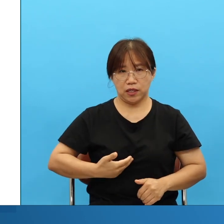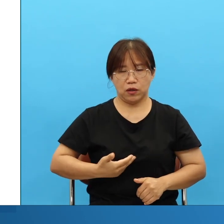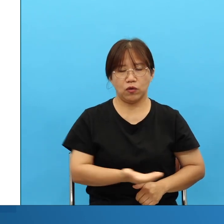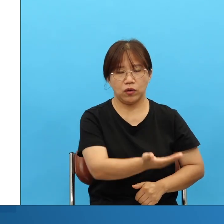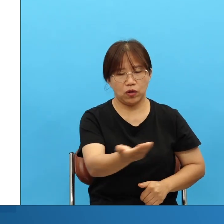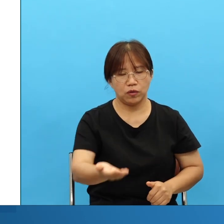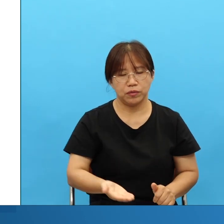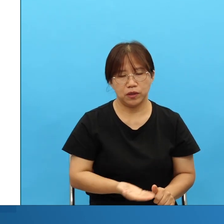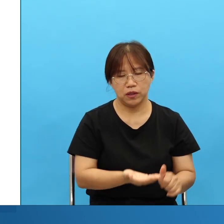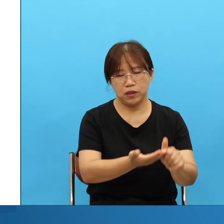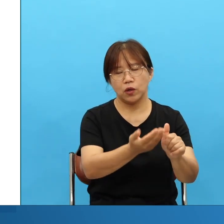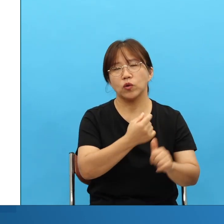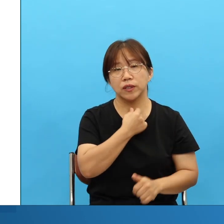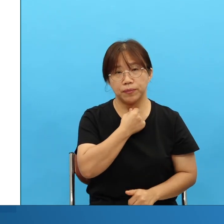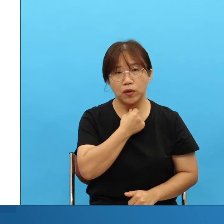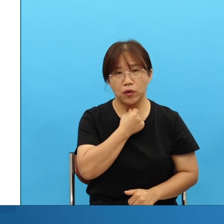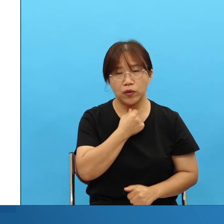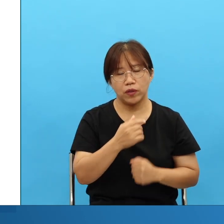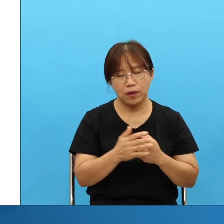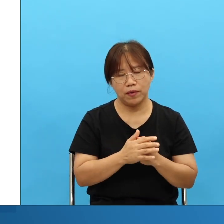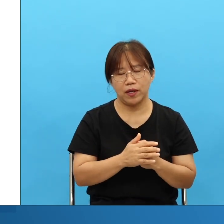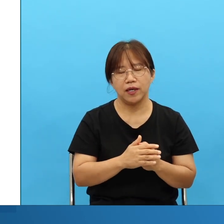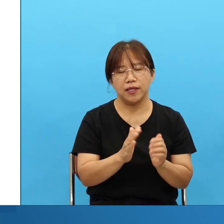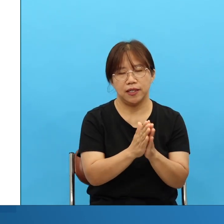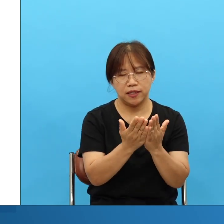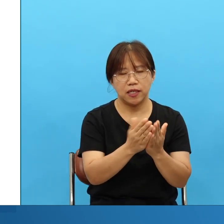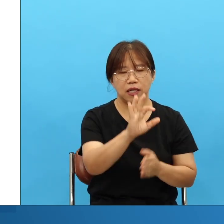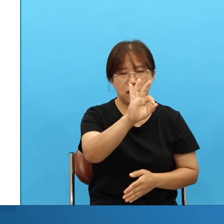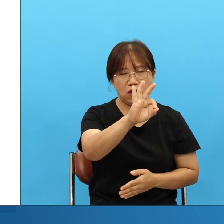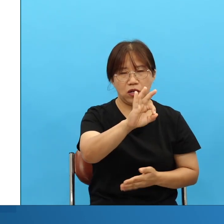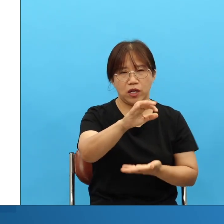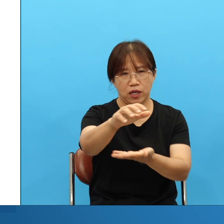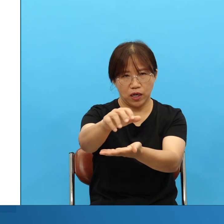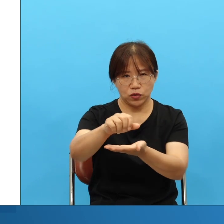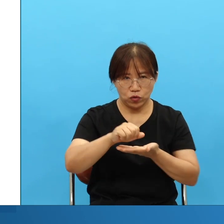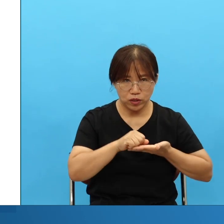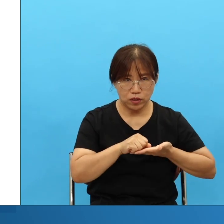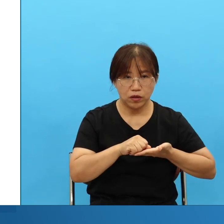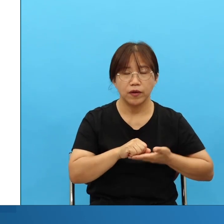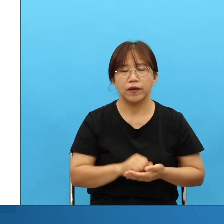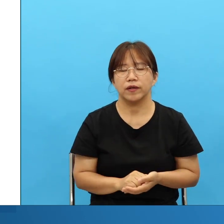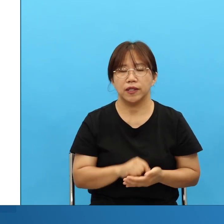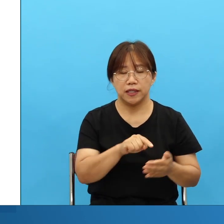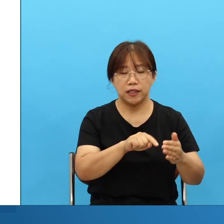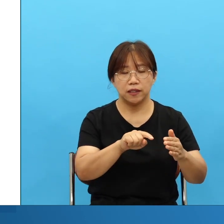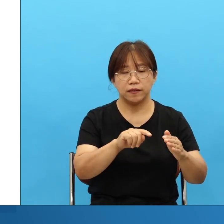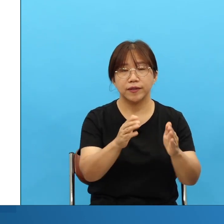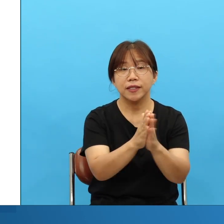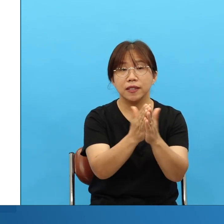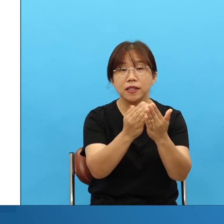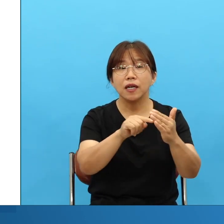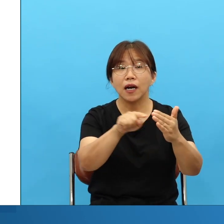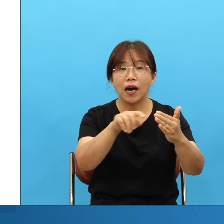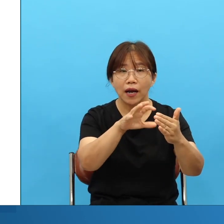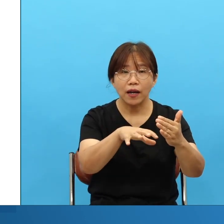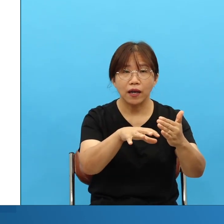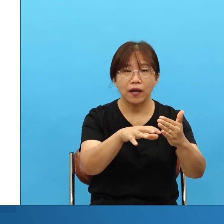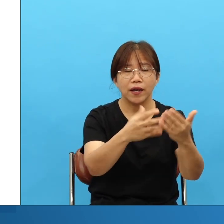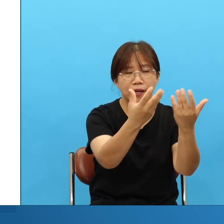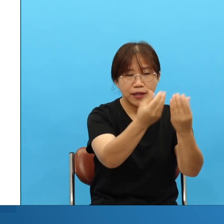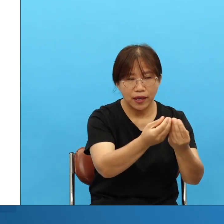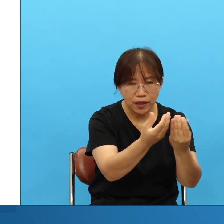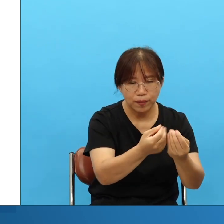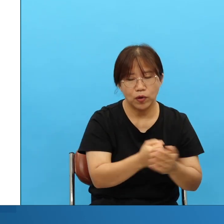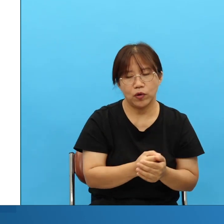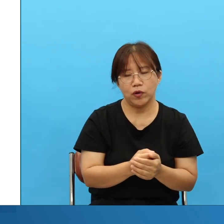바라는 마음에서 10권을 가지고 왔어요. 그 중에 몇 가지 이제 책 안에 있는 사례들, 또 책에 다 못